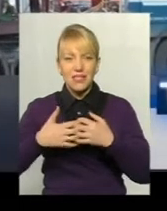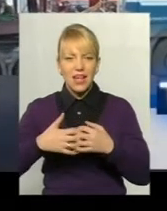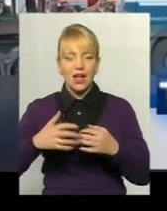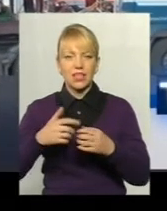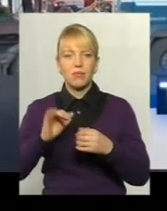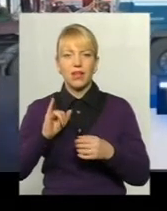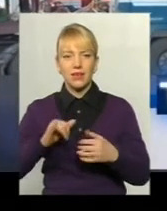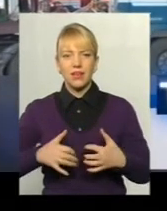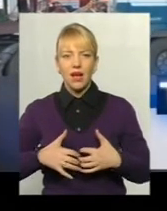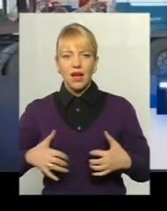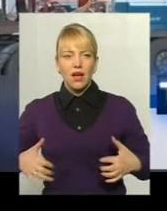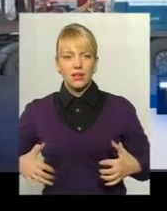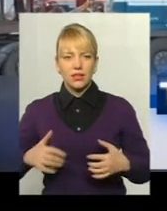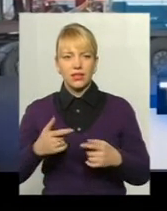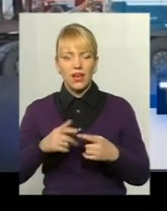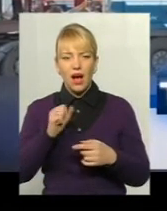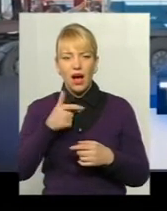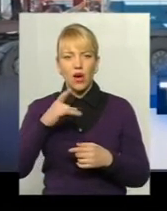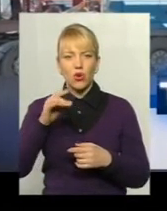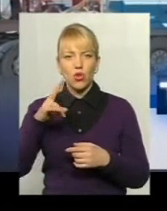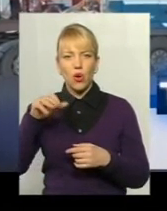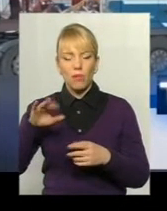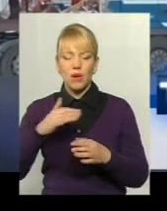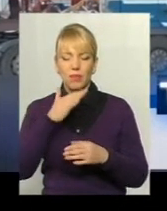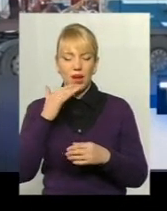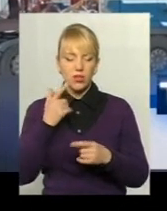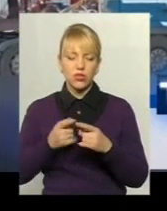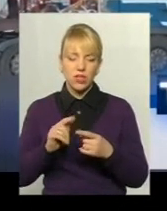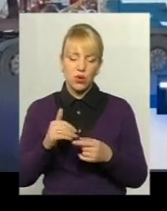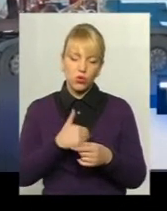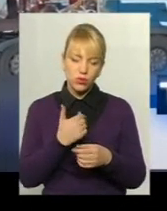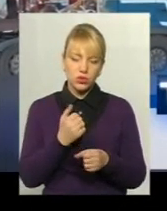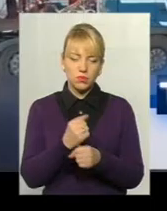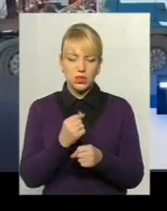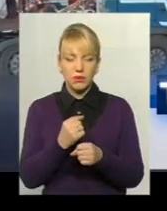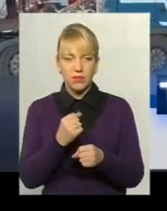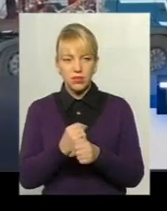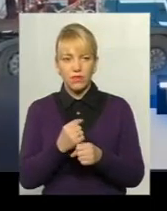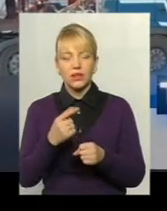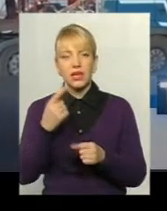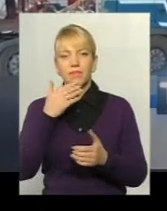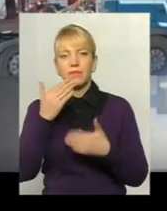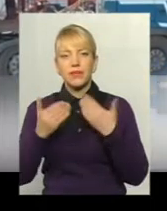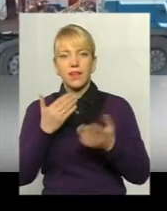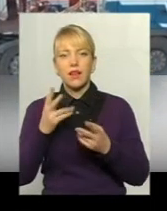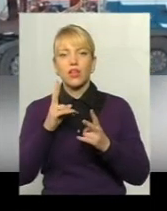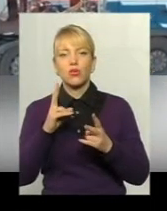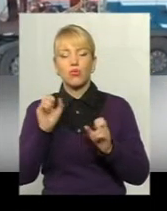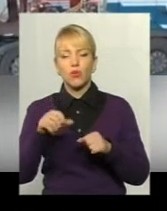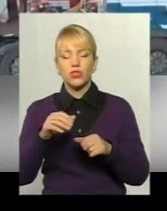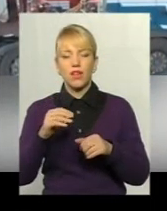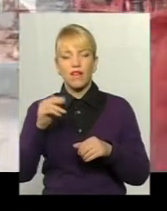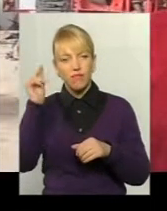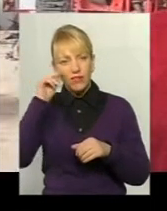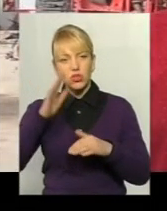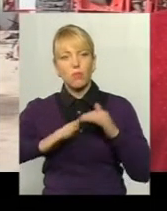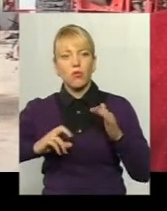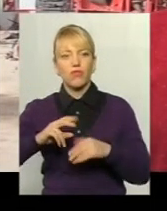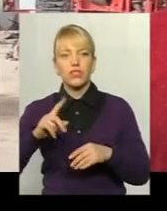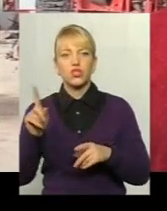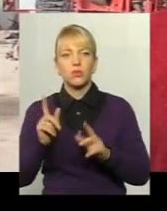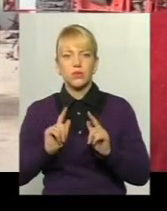на цьому підприємстві. Вони вже задавали запитання, запитували, як, на кого можна вивчитися, щоб прийти сюди працювати.